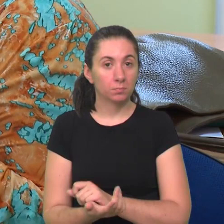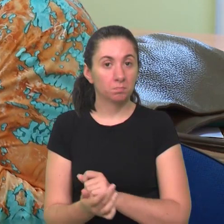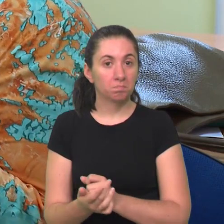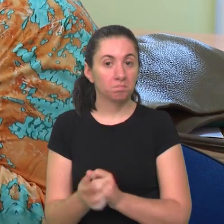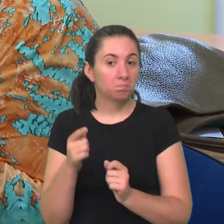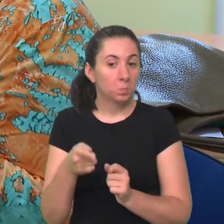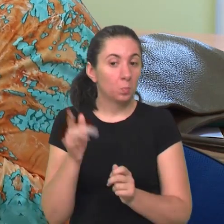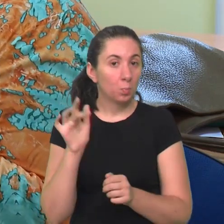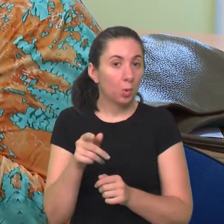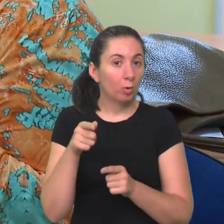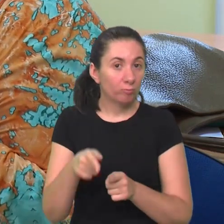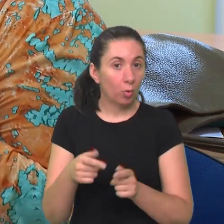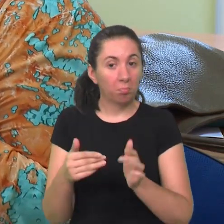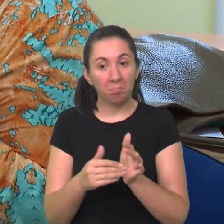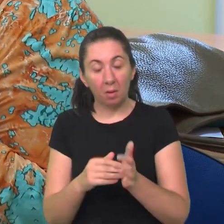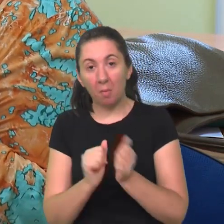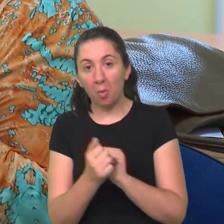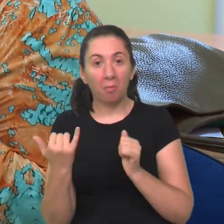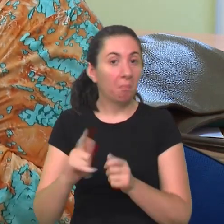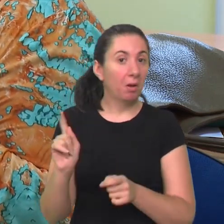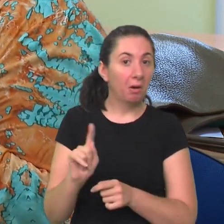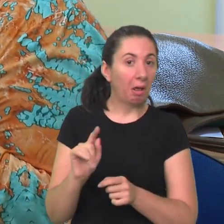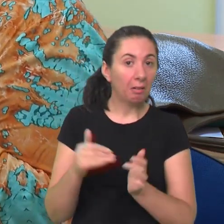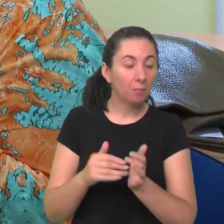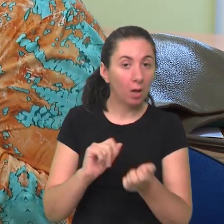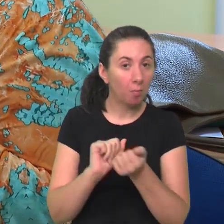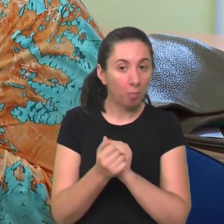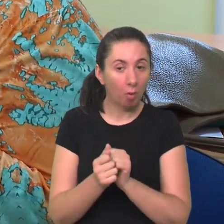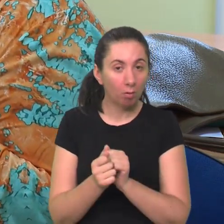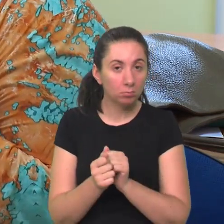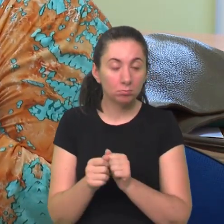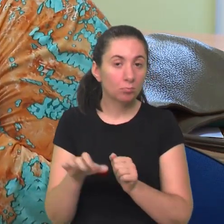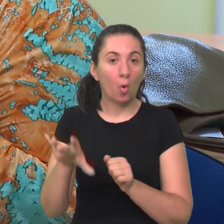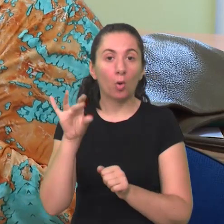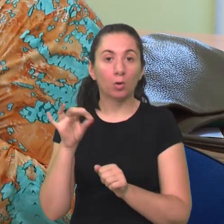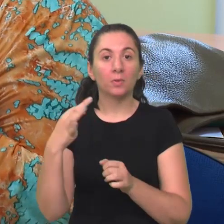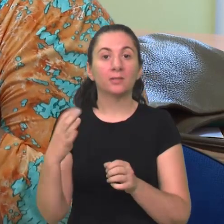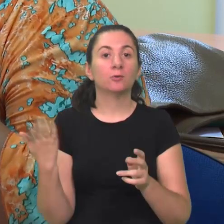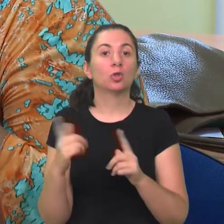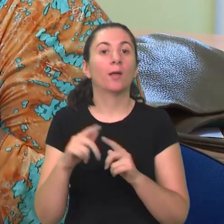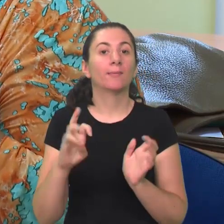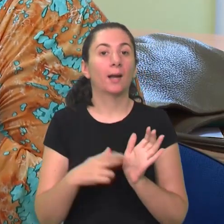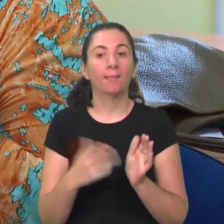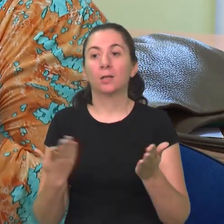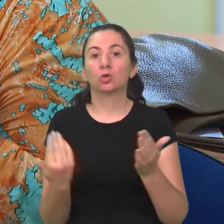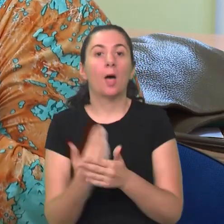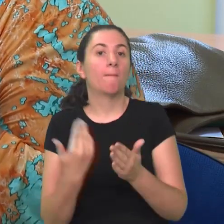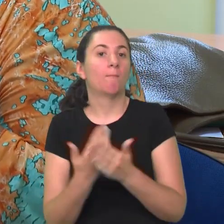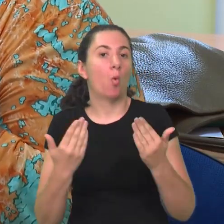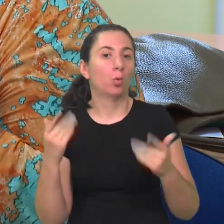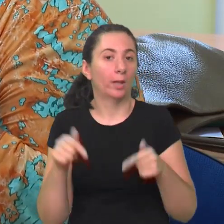protiv koje se treba ili ne treba boriti, odabir je u trendovima. u